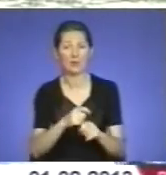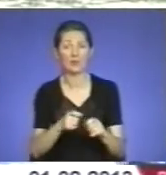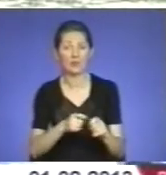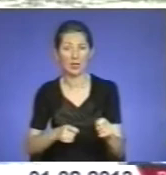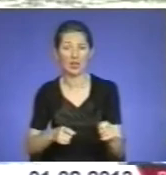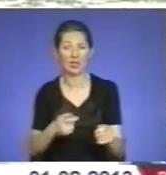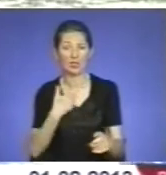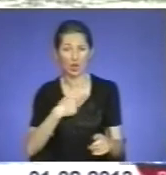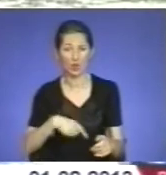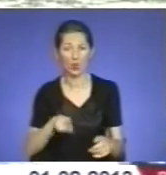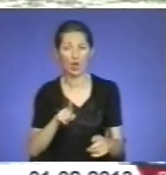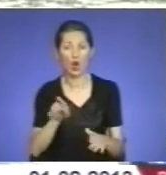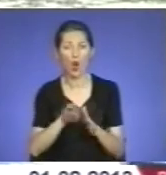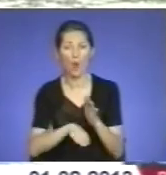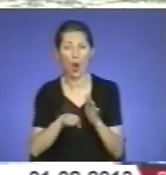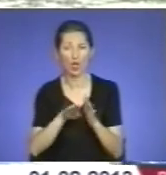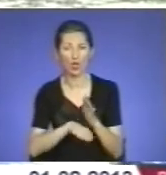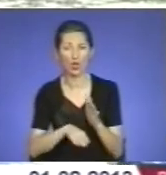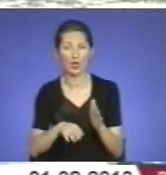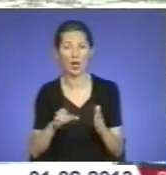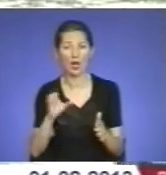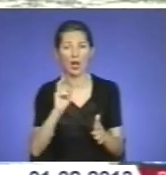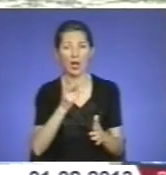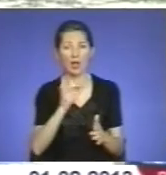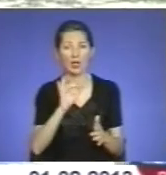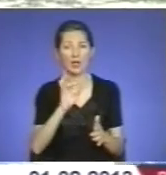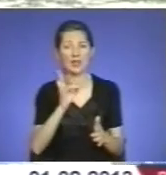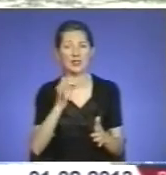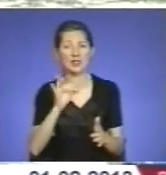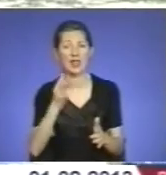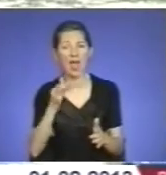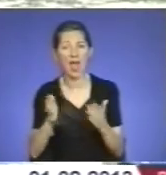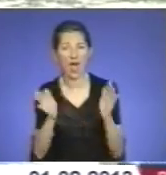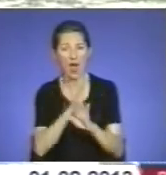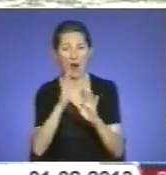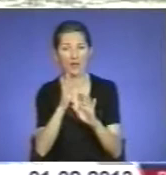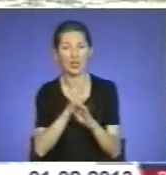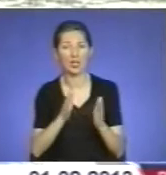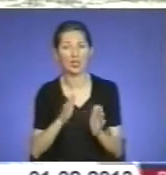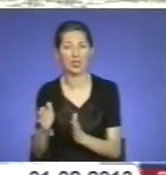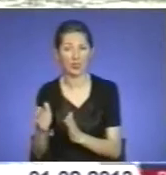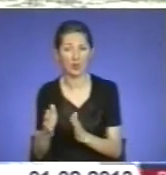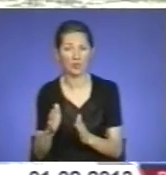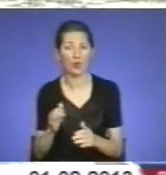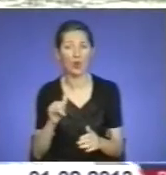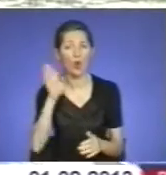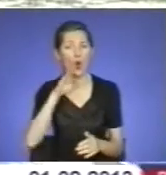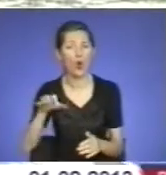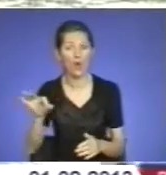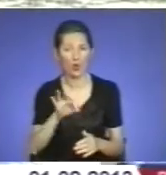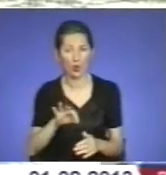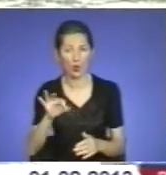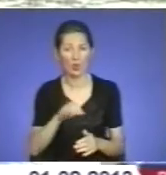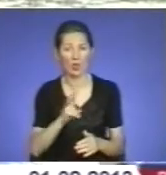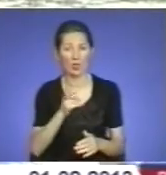собою те, що погіршується кисневий режим, тобто постачання саме води у водоймі